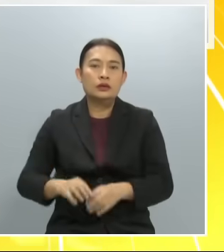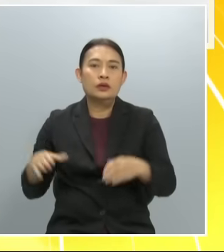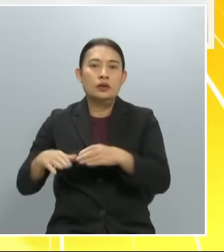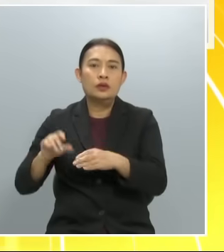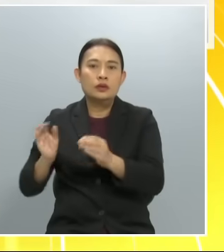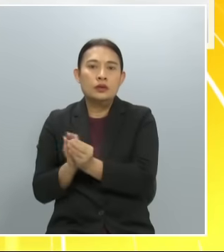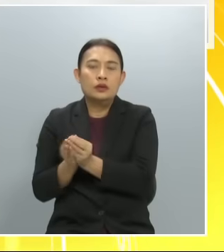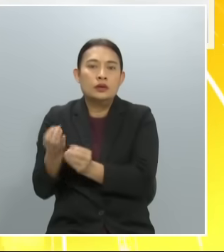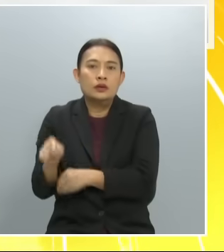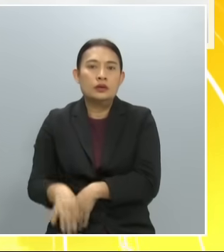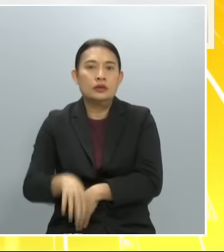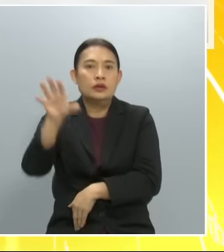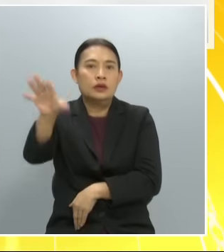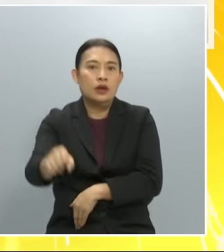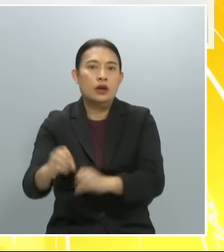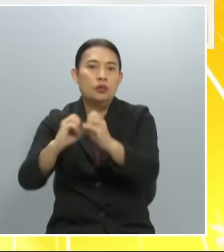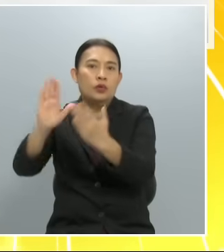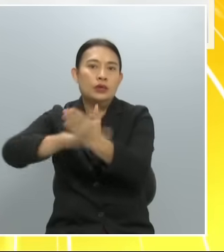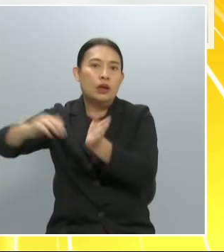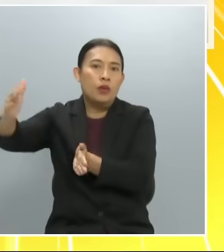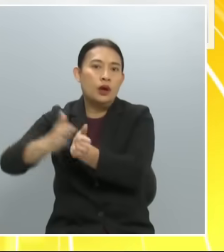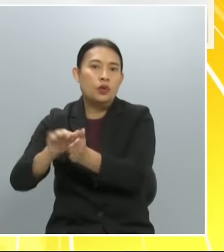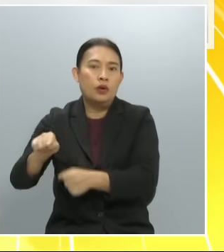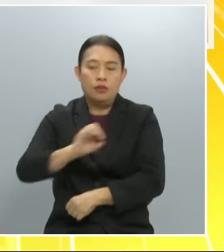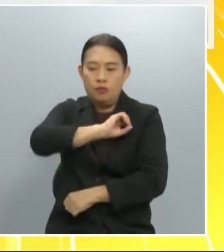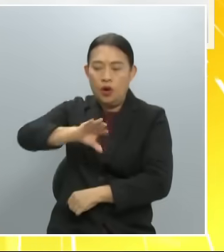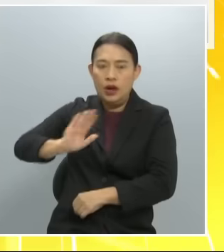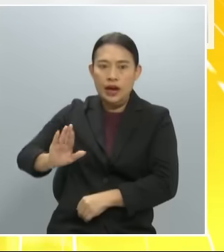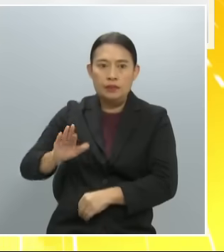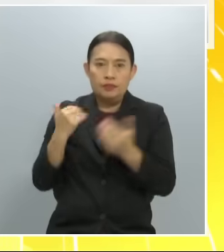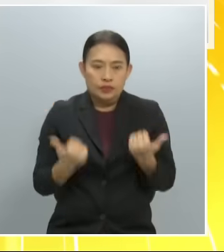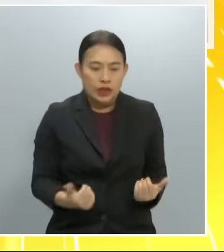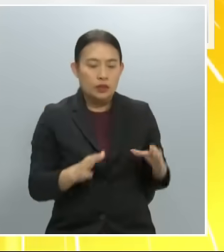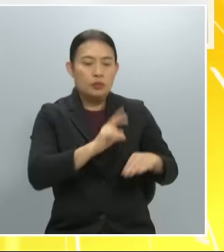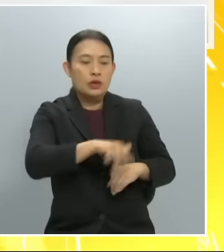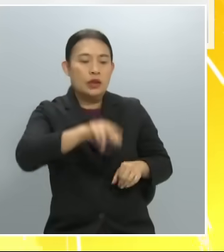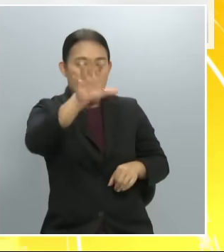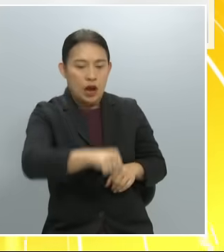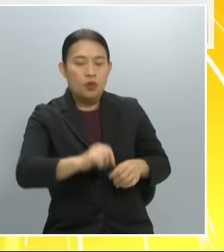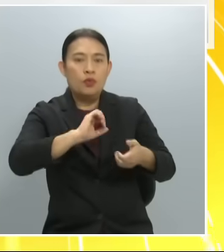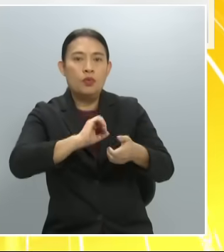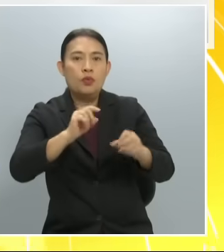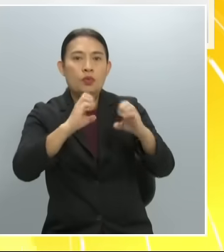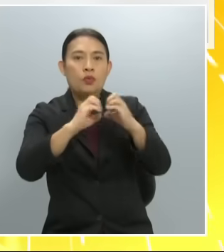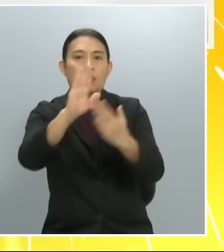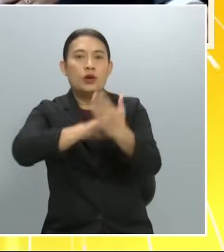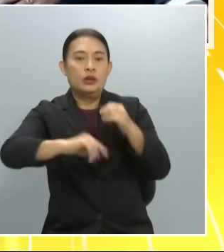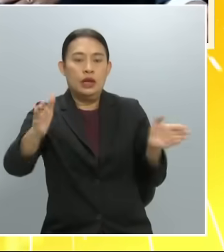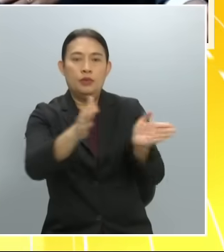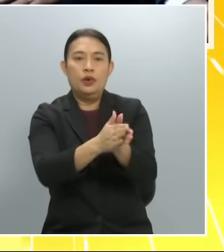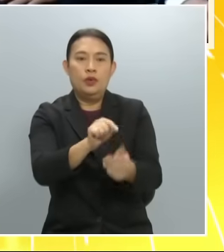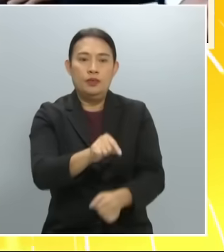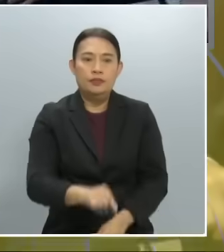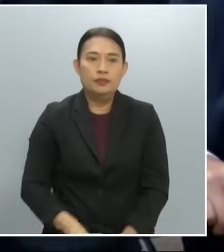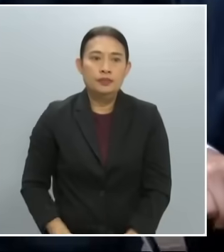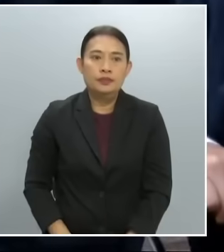ไทยถูกห้ามเหรอ ค่ะ เพื่อไทยแล้วถึงเวลาตัวเองมาจัดไปเอาเข้ามาร่วมก็ปรากฏว่าคุณชนินทร์รุ่งธนเ